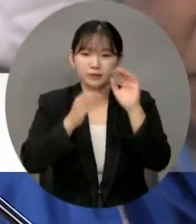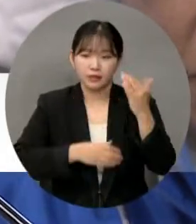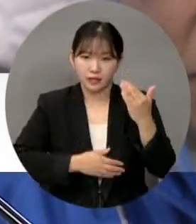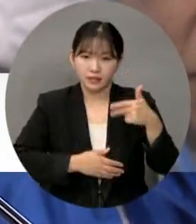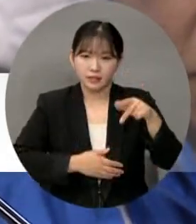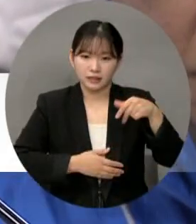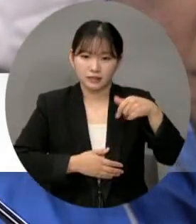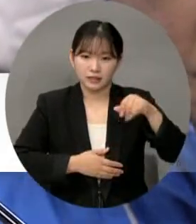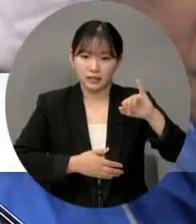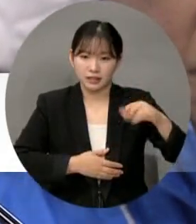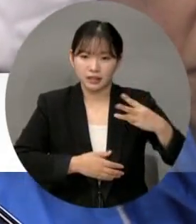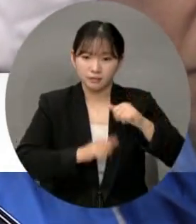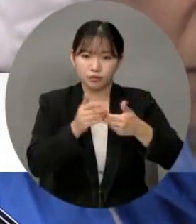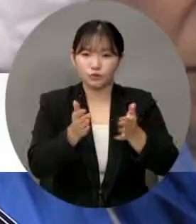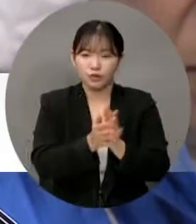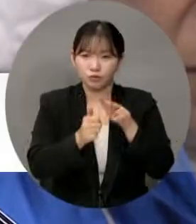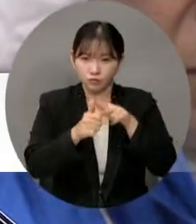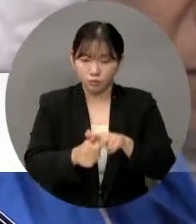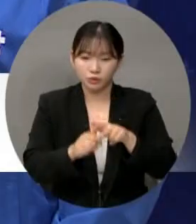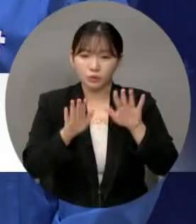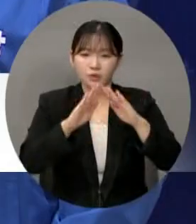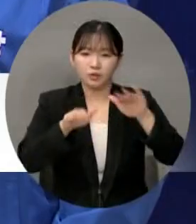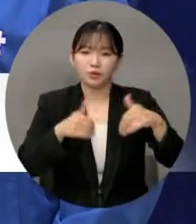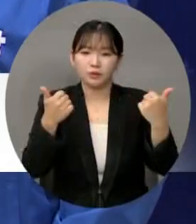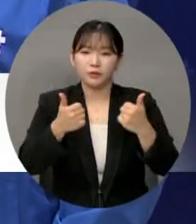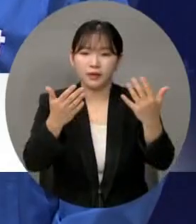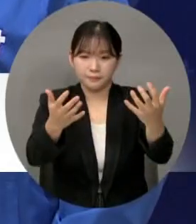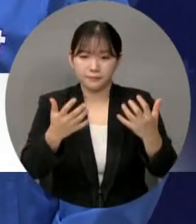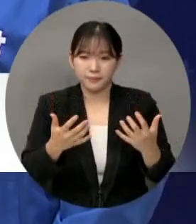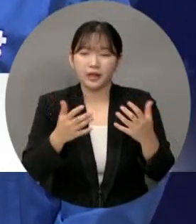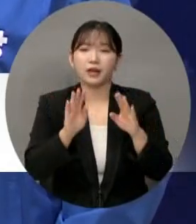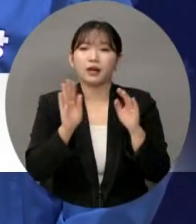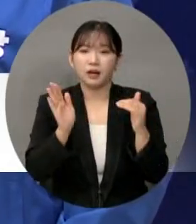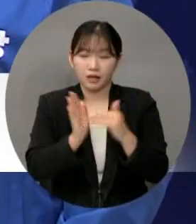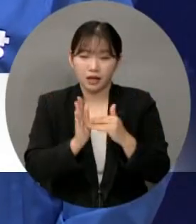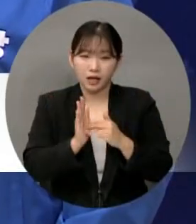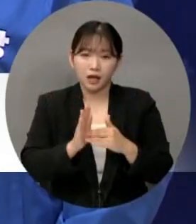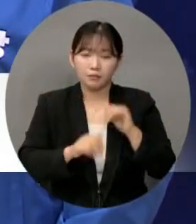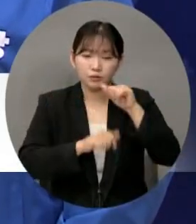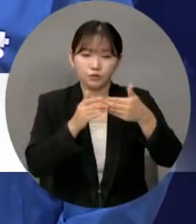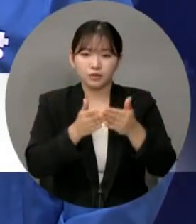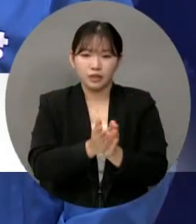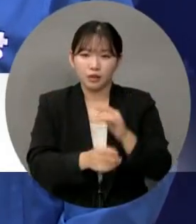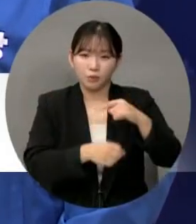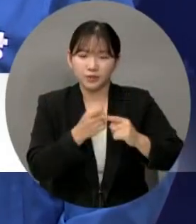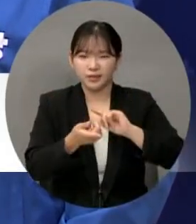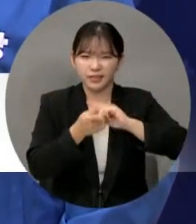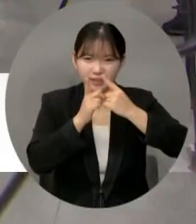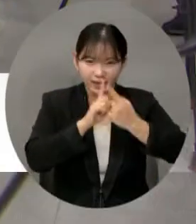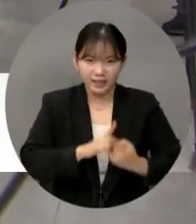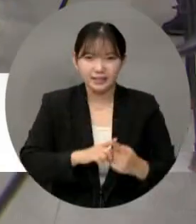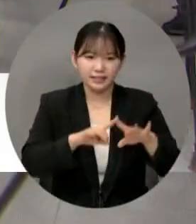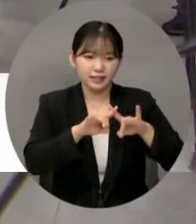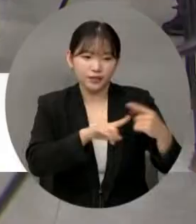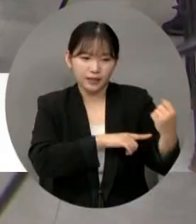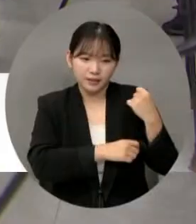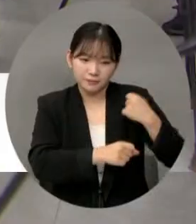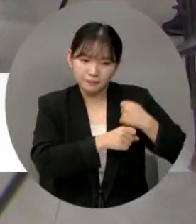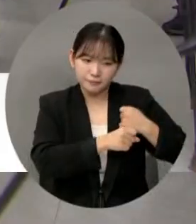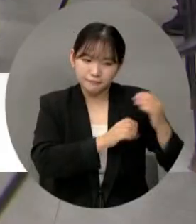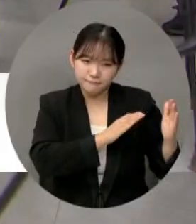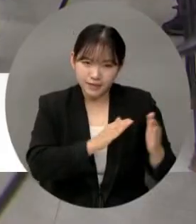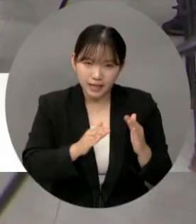오늘 전남도의회 브리핑룸에서 기자회견을 갖고 민주당은 원전을 대체할 재생에너지 준비 등을 파악한 뒤